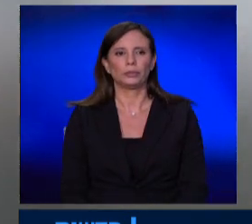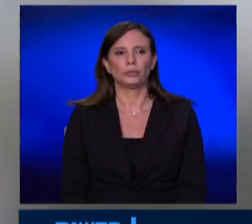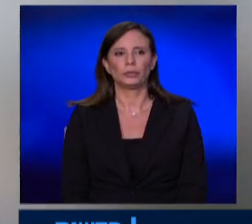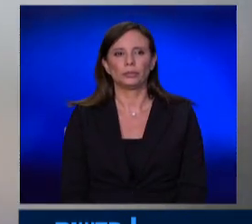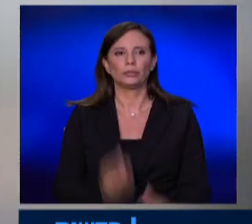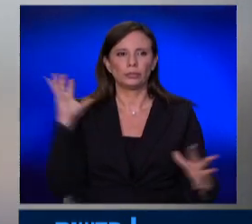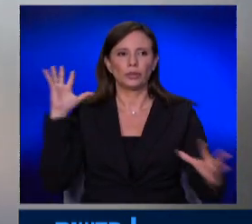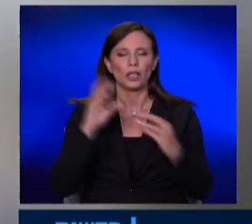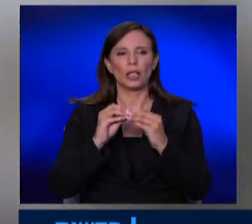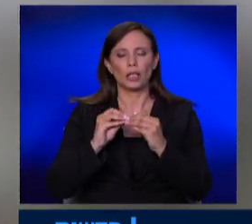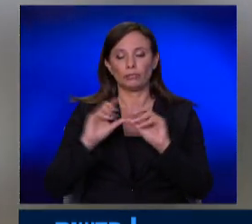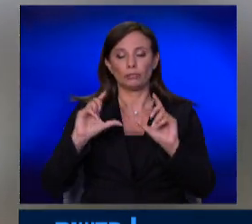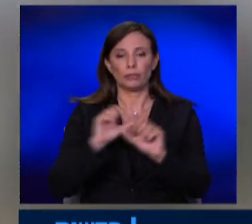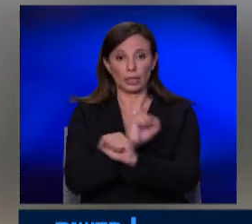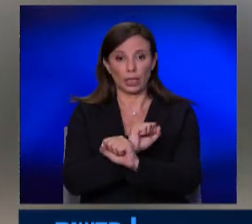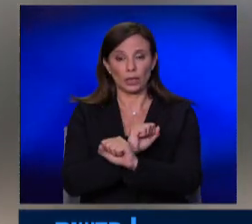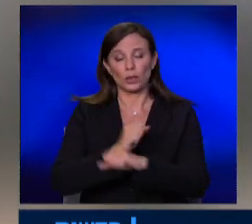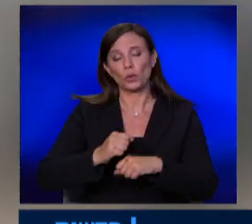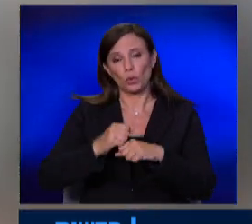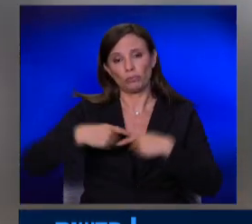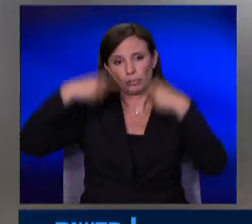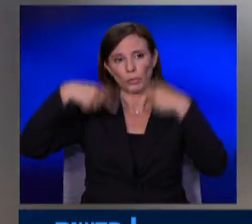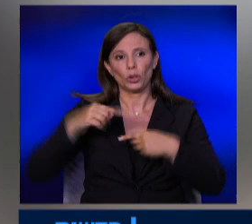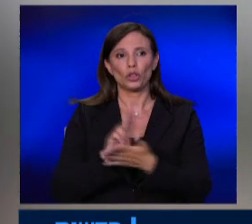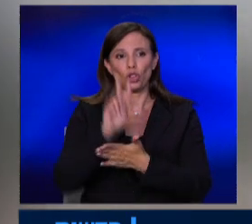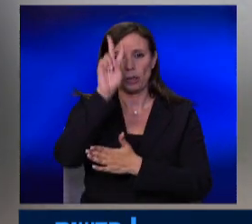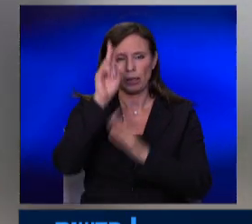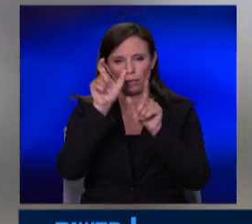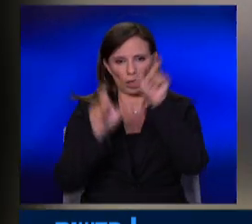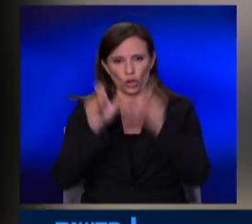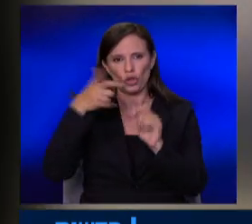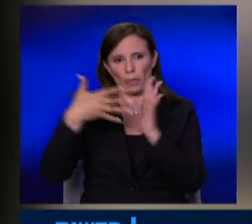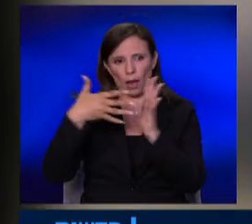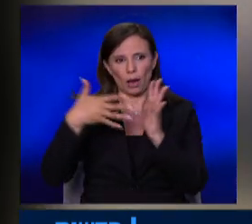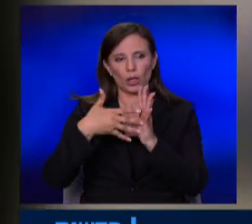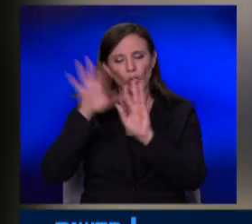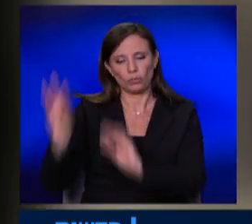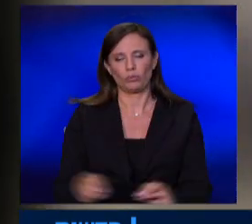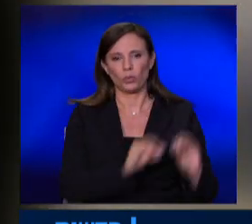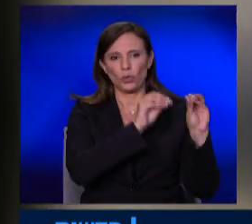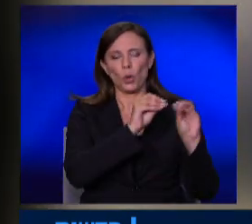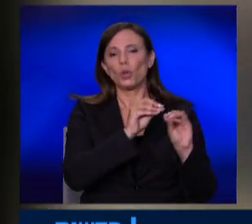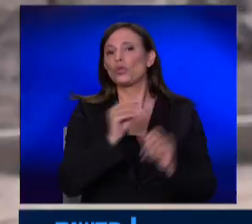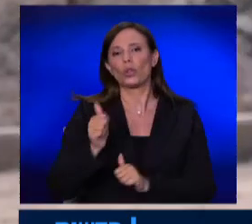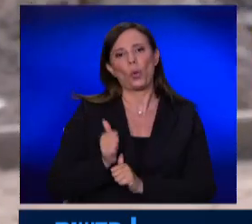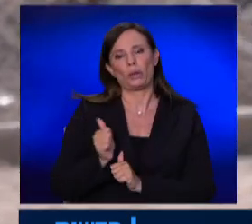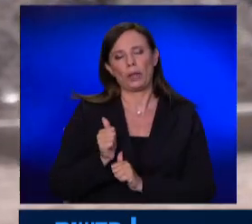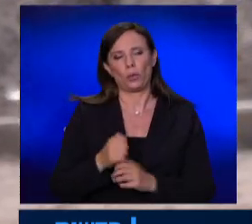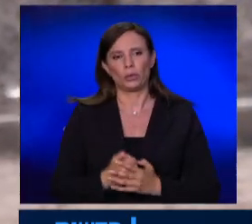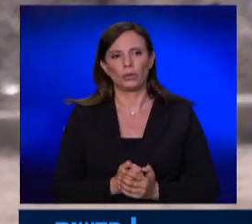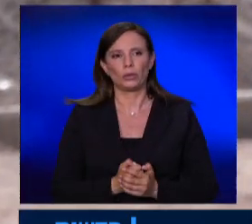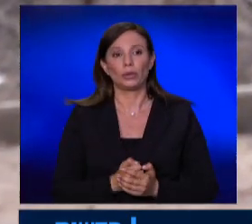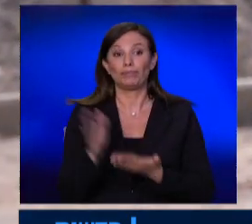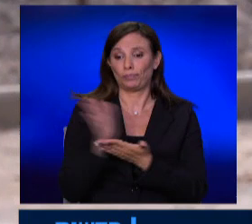בסך הכל נעצרו ביממה האחרונה ביהודה ושומרון 12 מבוקשים פלסטינים שעברו לחקירת כוחות הביטחון.